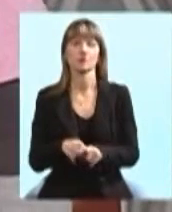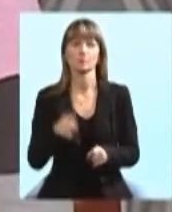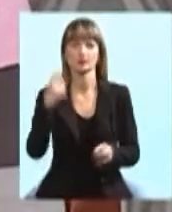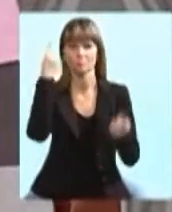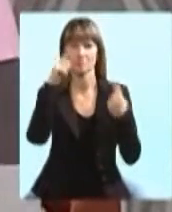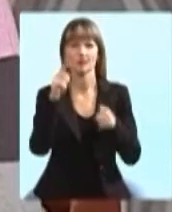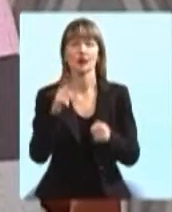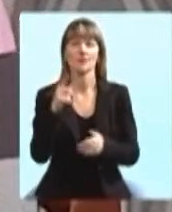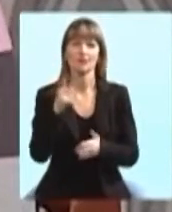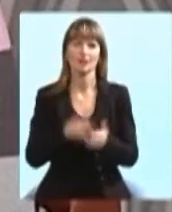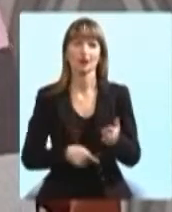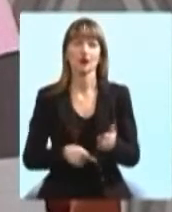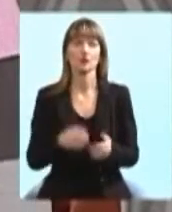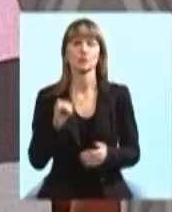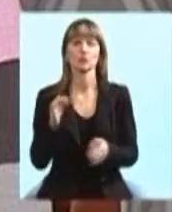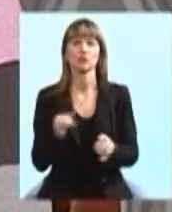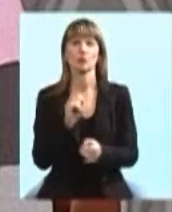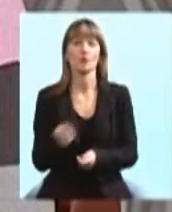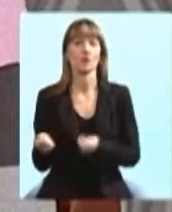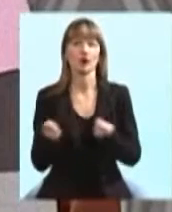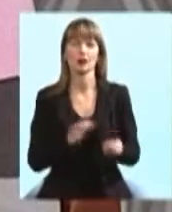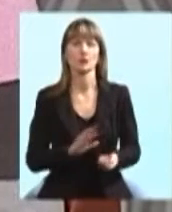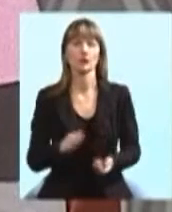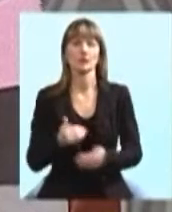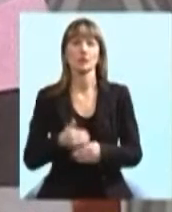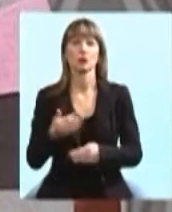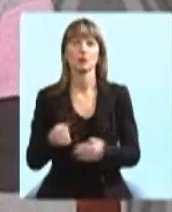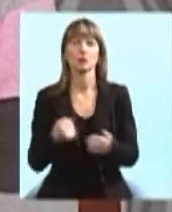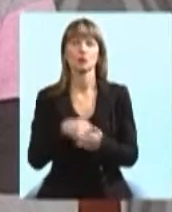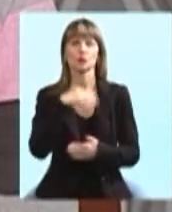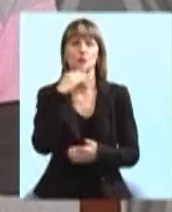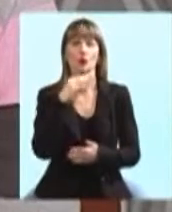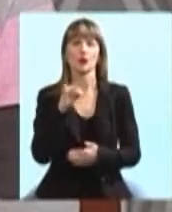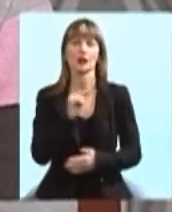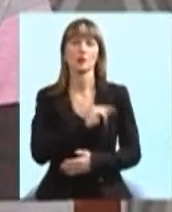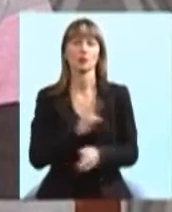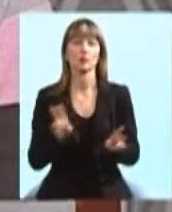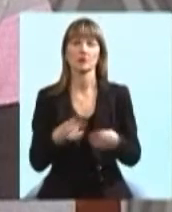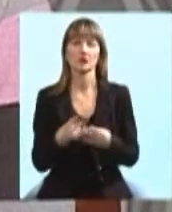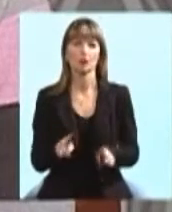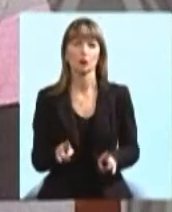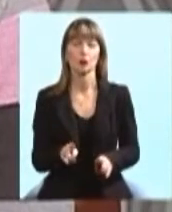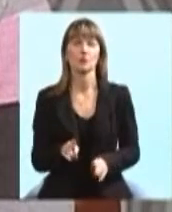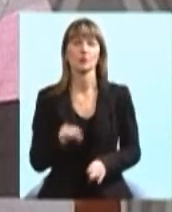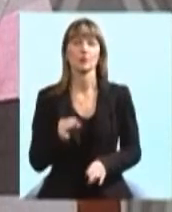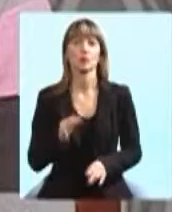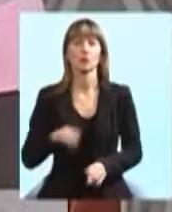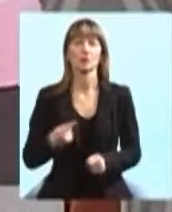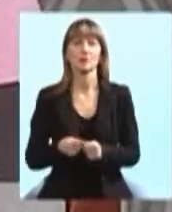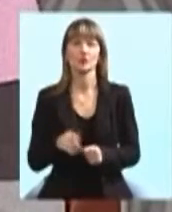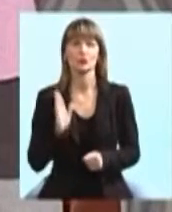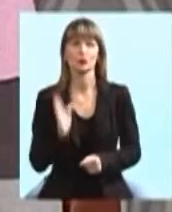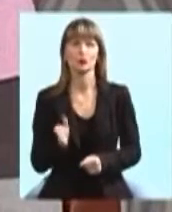вірування нічого поганого і не несе. Ну, звичайно, запізнюватись ні до школи, ні на роботу краще не треба, так? Хай це буде